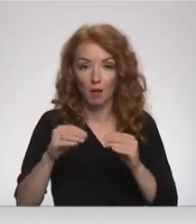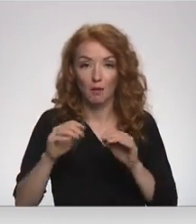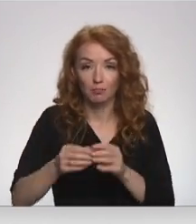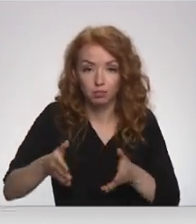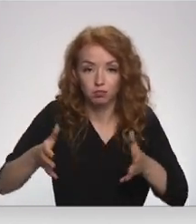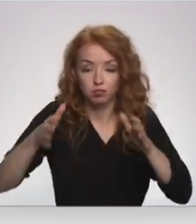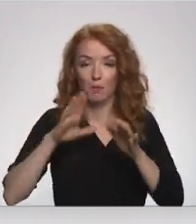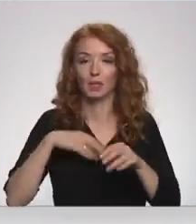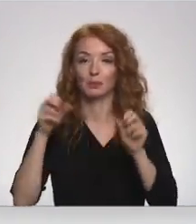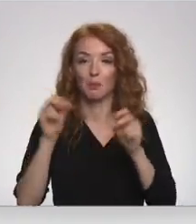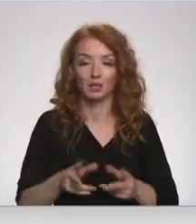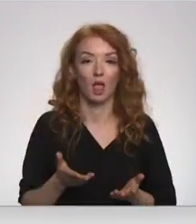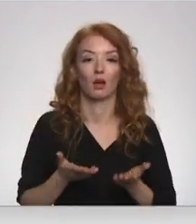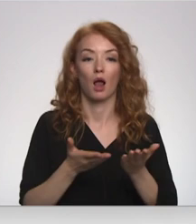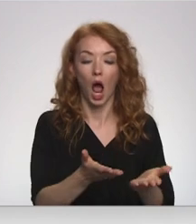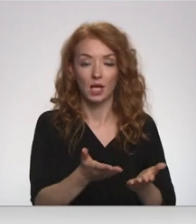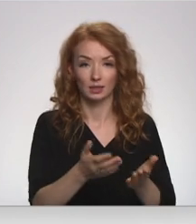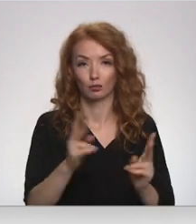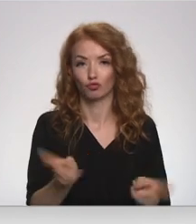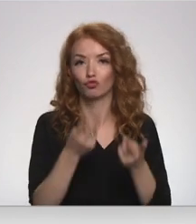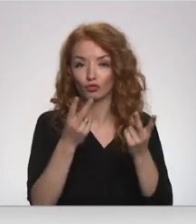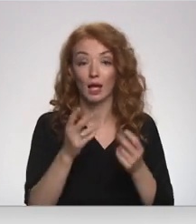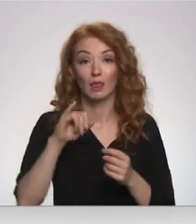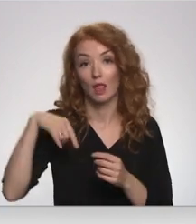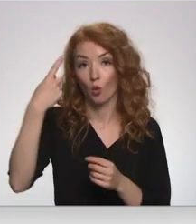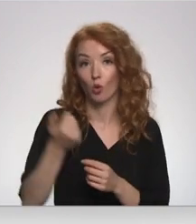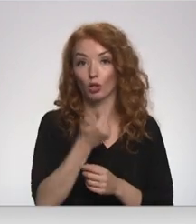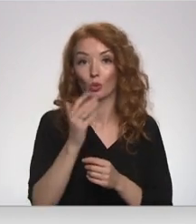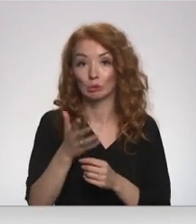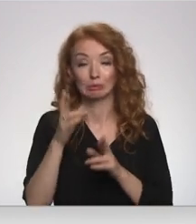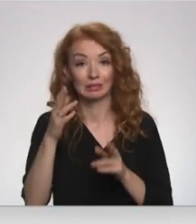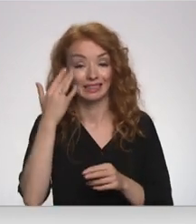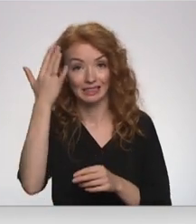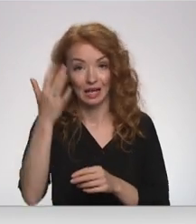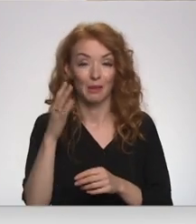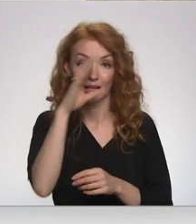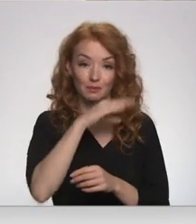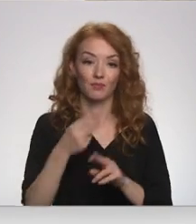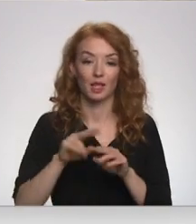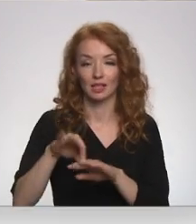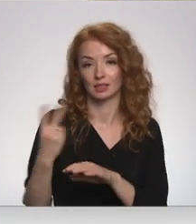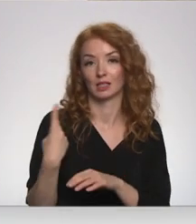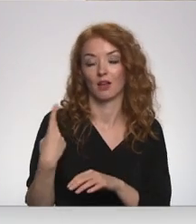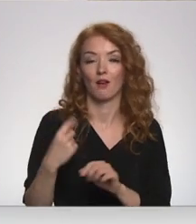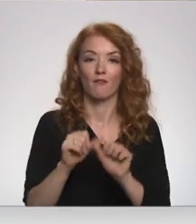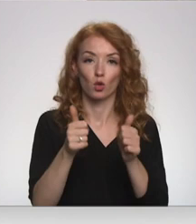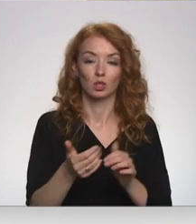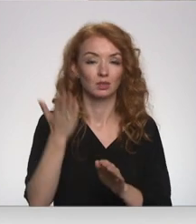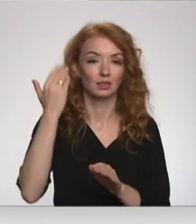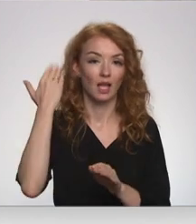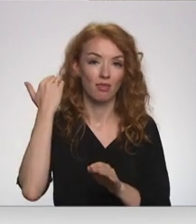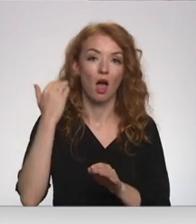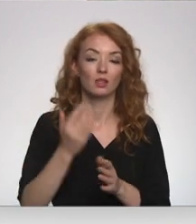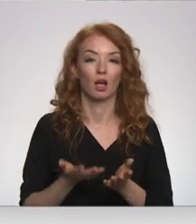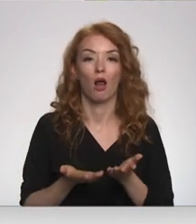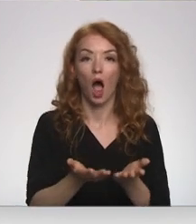speciālā krāsnī. Nākošu gadu, ja būs iespēja, tad mēs te ar sievu taisīsim senās krāsnes tādu tā kā